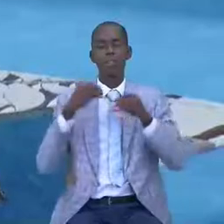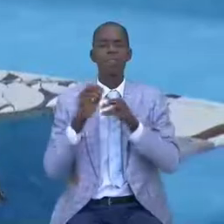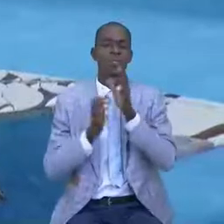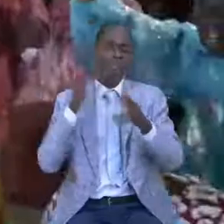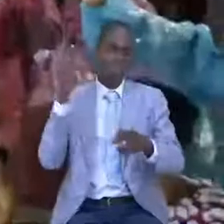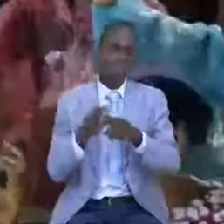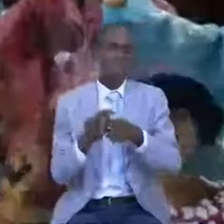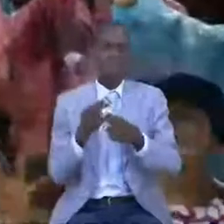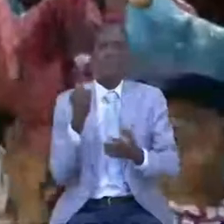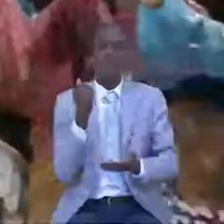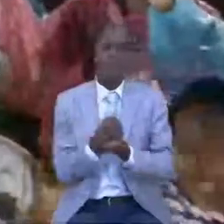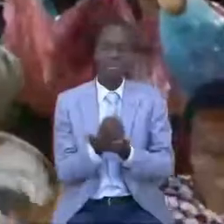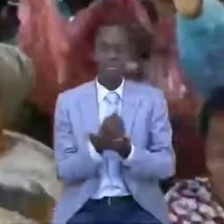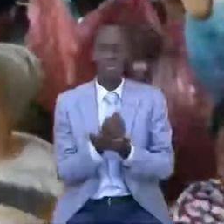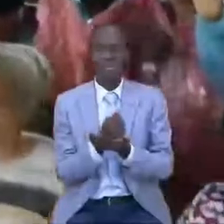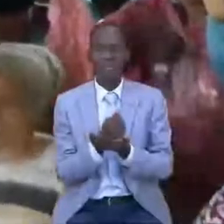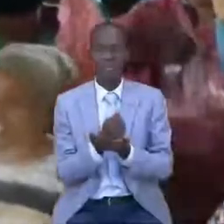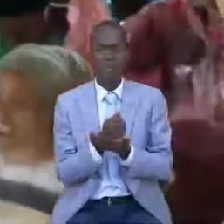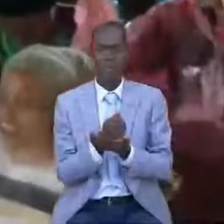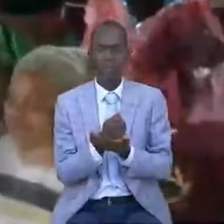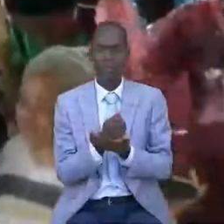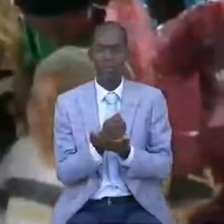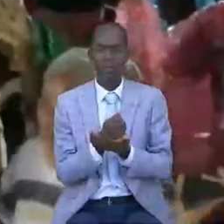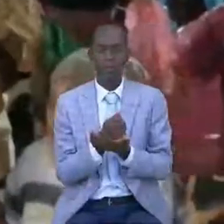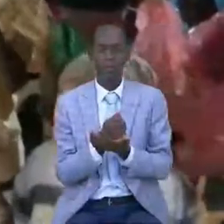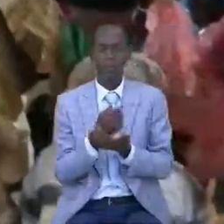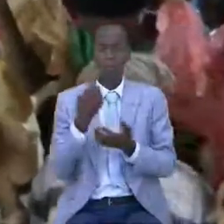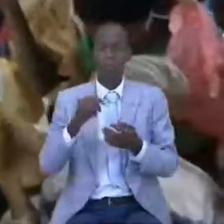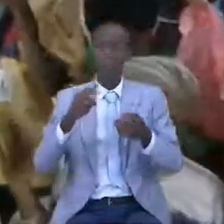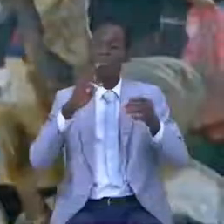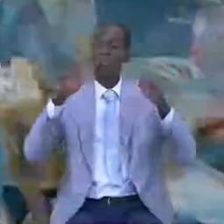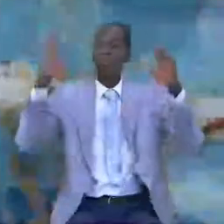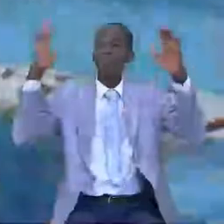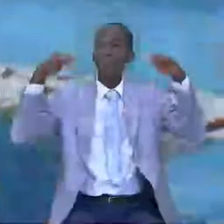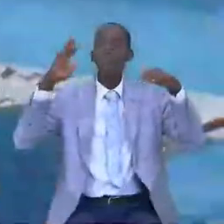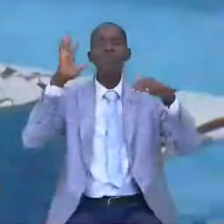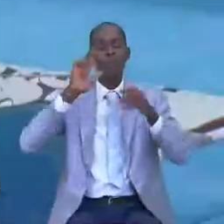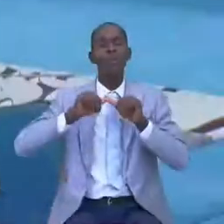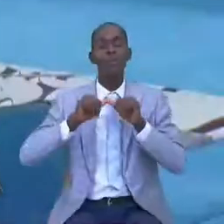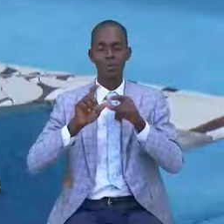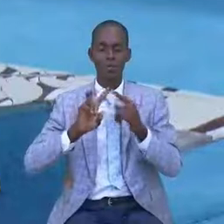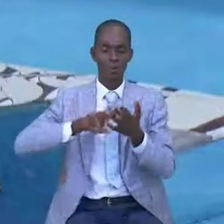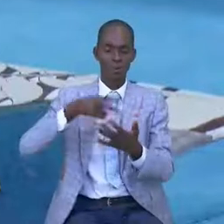planète. Confirme-le dans chaque vie au nom de Jésus-Christ.